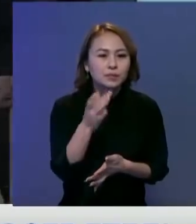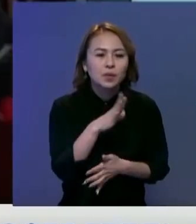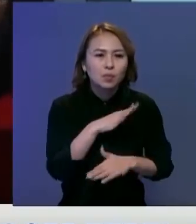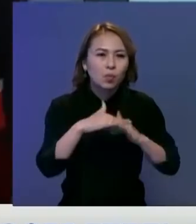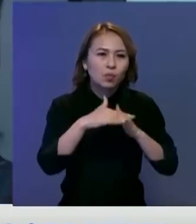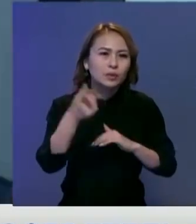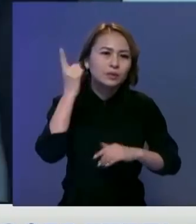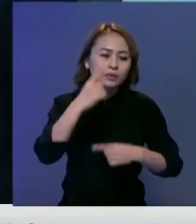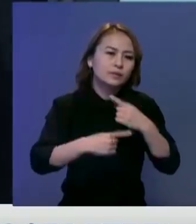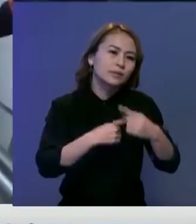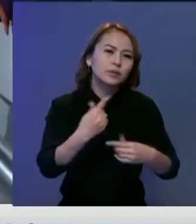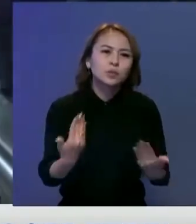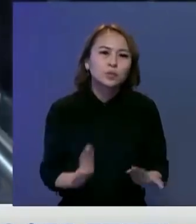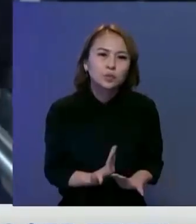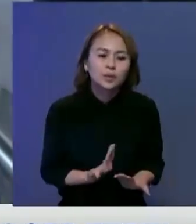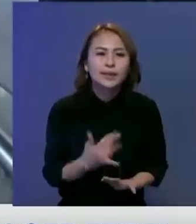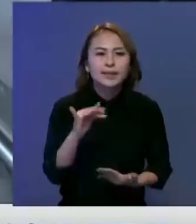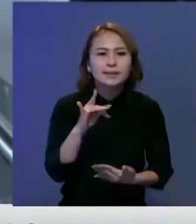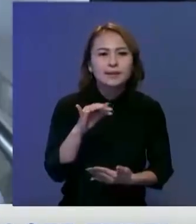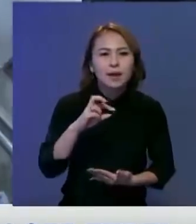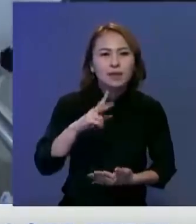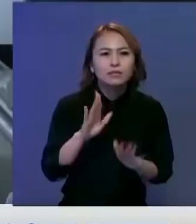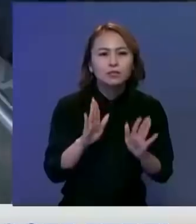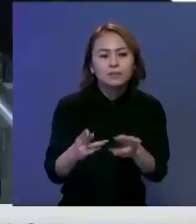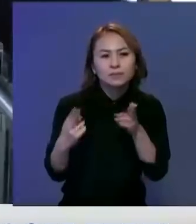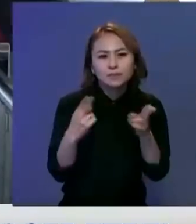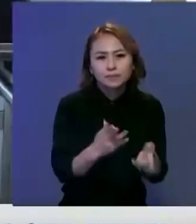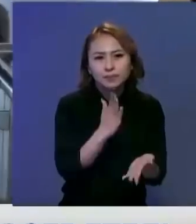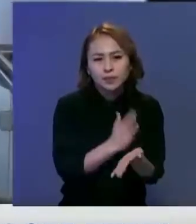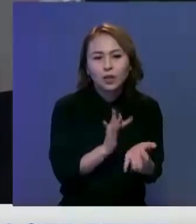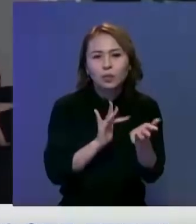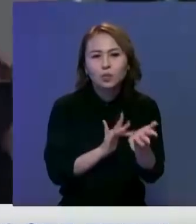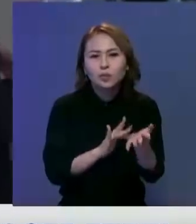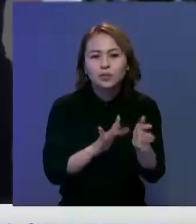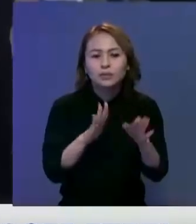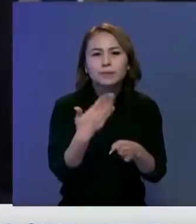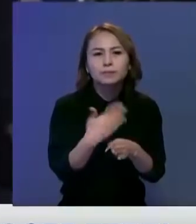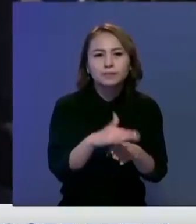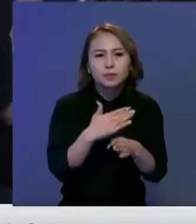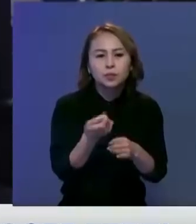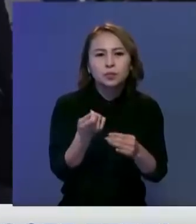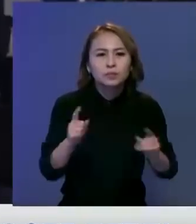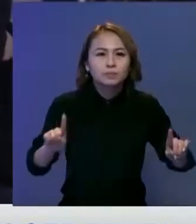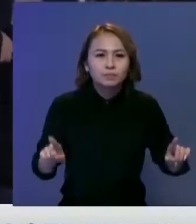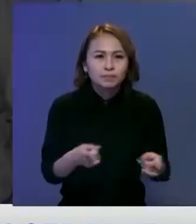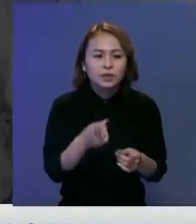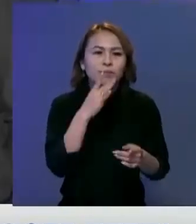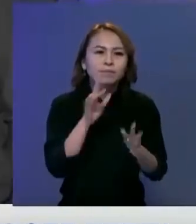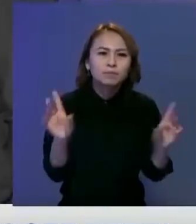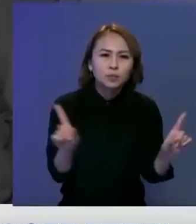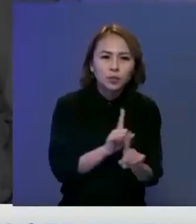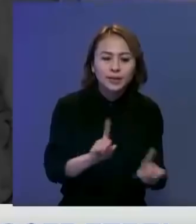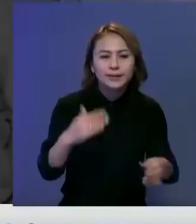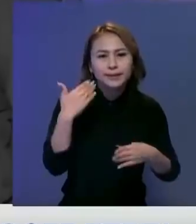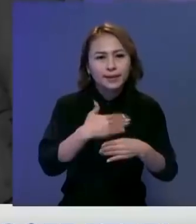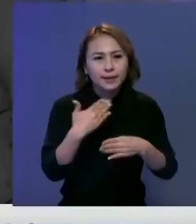кенестік кенгістік елдердің тұрғындары мен Израилдіктер ғана байқалады. Деседе туристік сектор біртіндеп жандана бастады. Мұражай театр мен